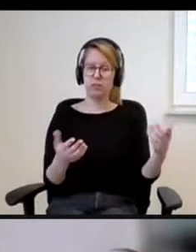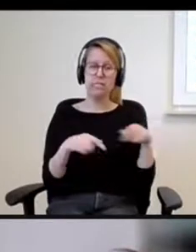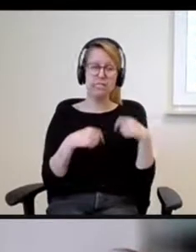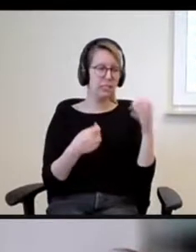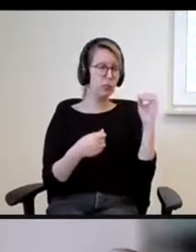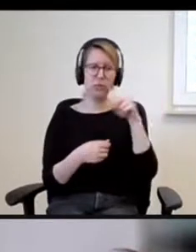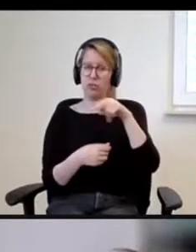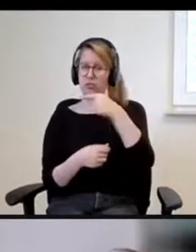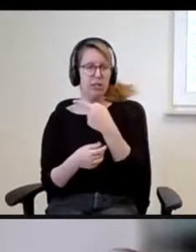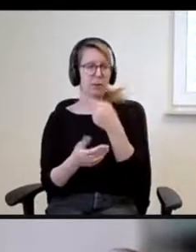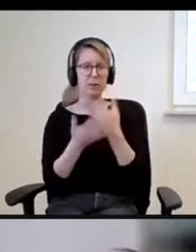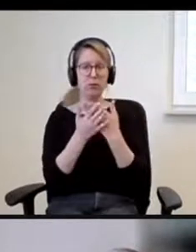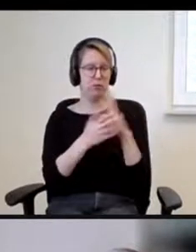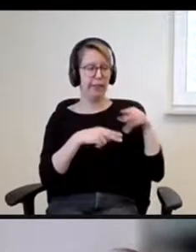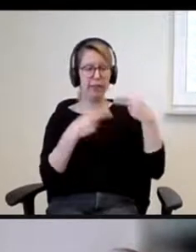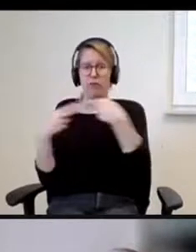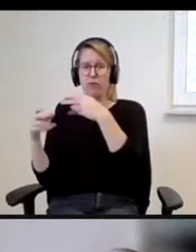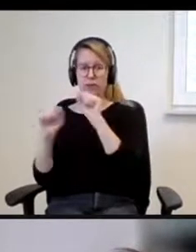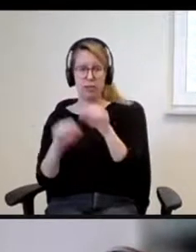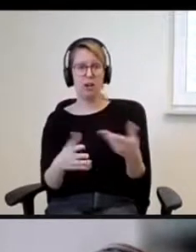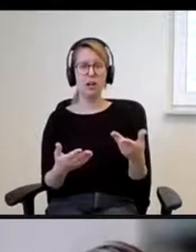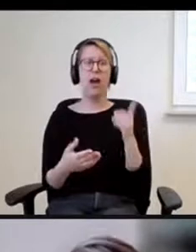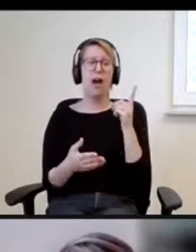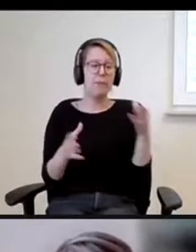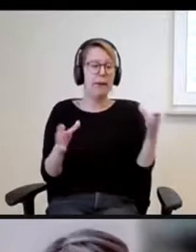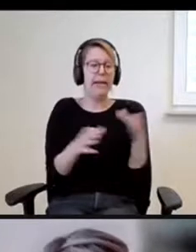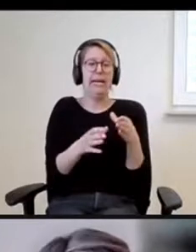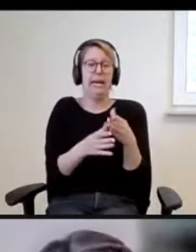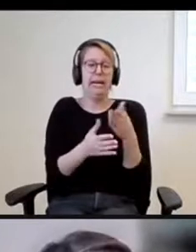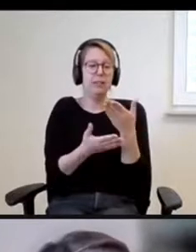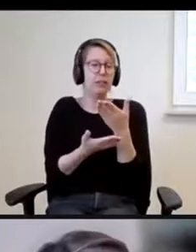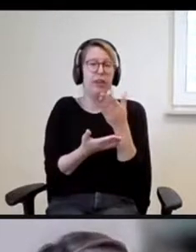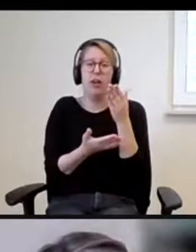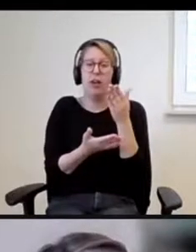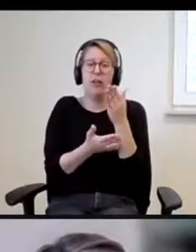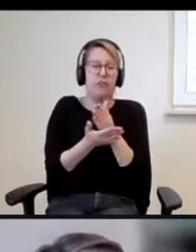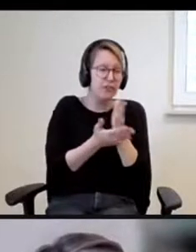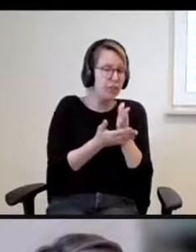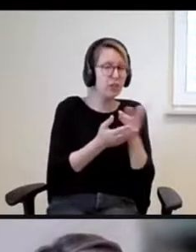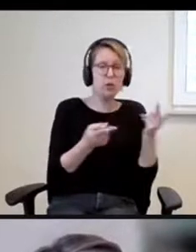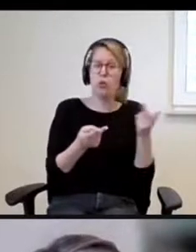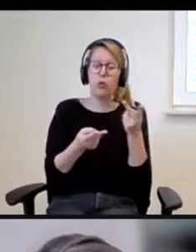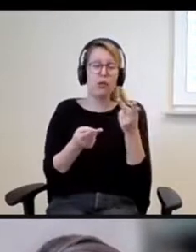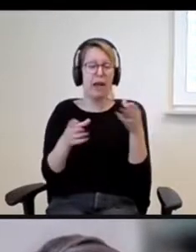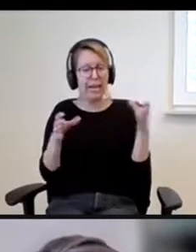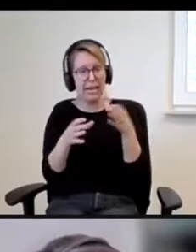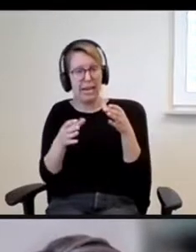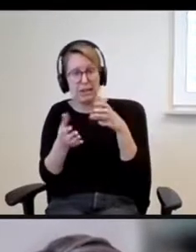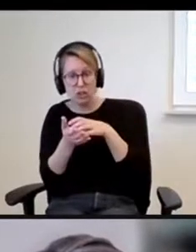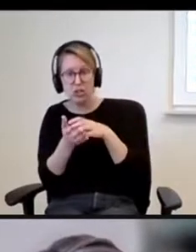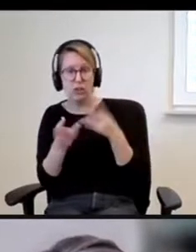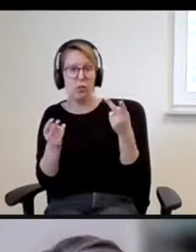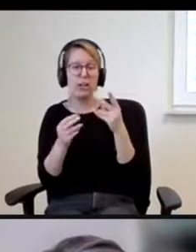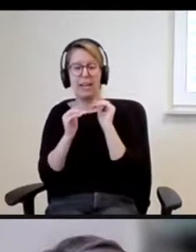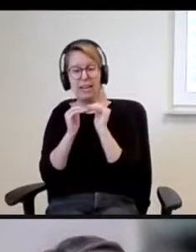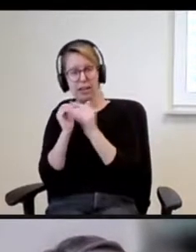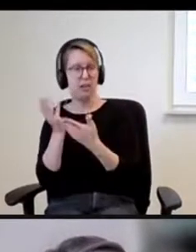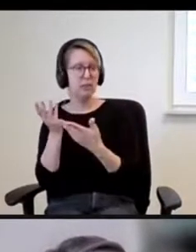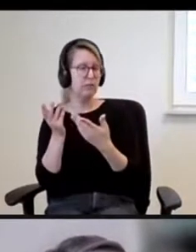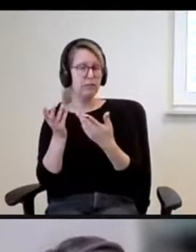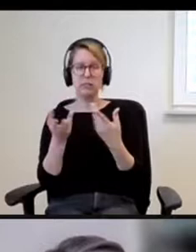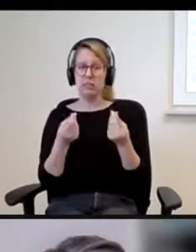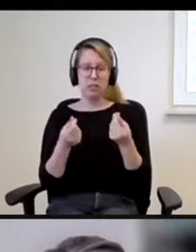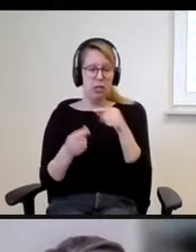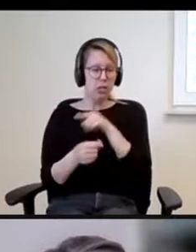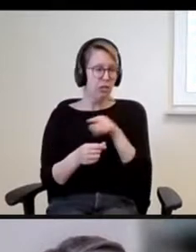petites villes, des petits quartiers qui a énormément d'handicapés, les gens ne savent pas qui vous êtes. Et je